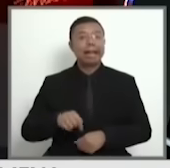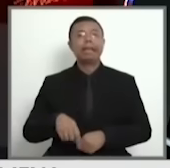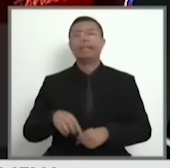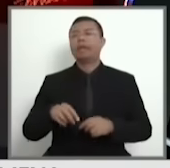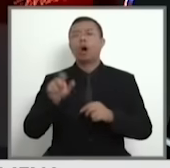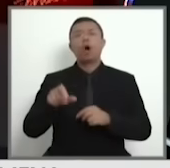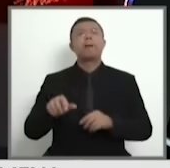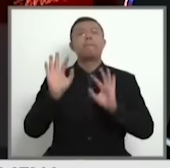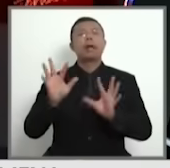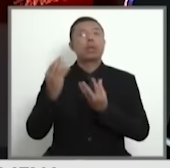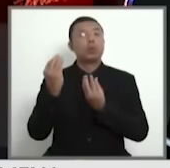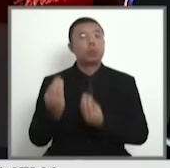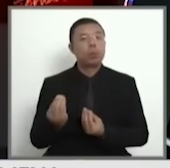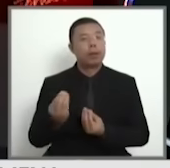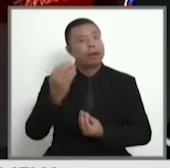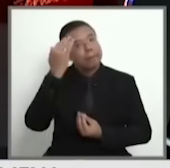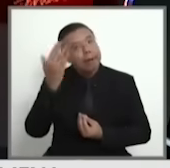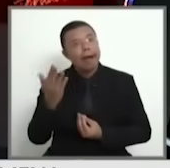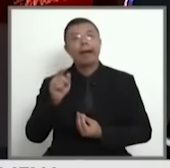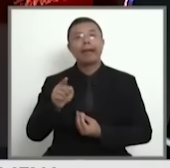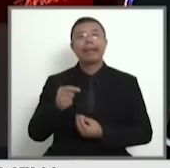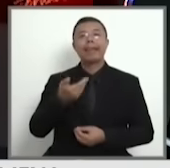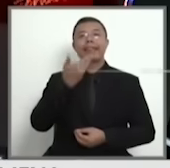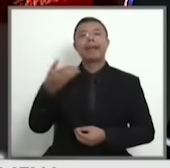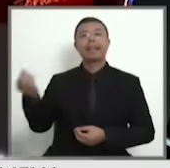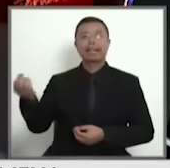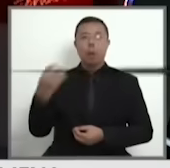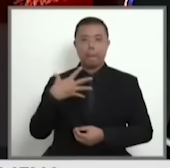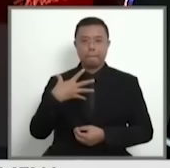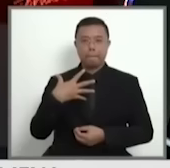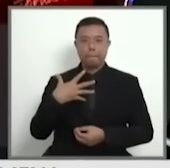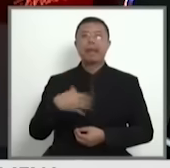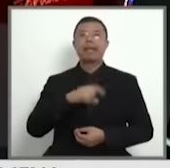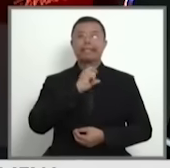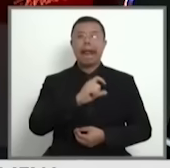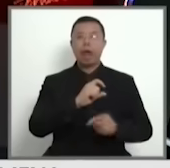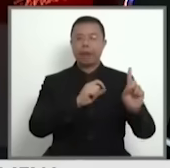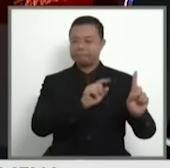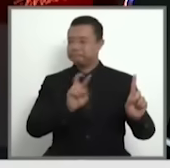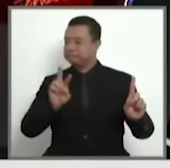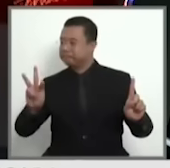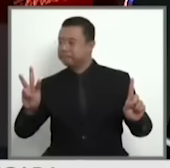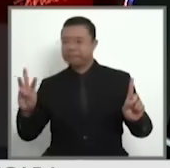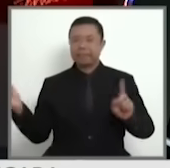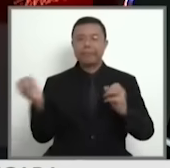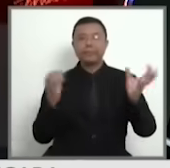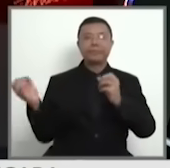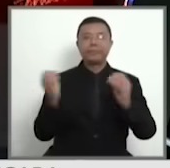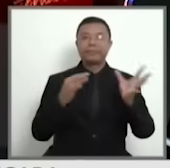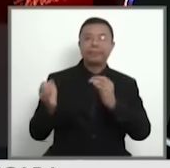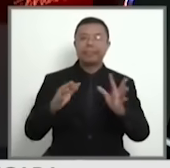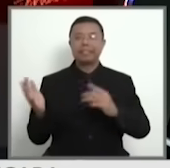yang paling ditunggu-tunggu karena ini adalah sesi tanya jawab antar capres dan saling menanggapi serta saling